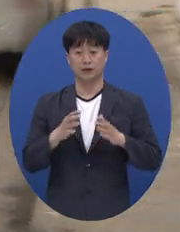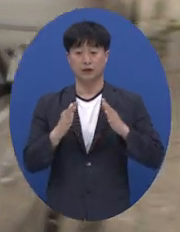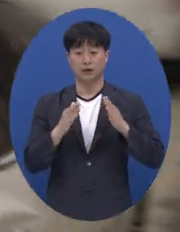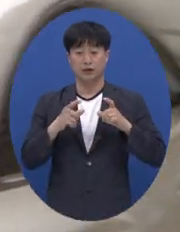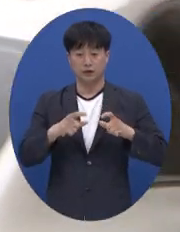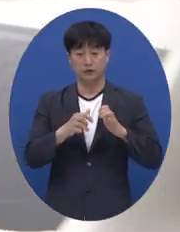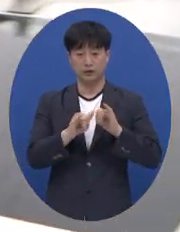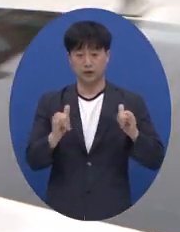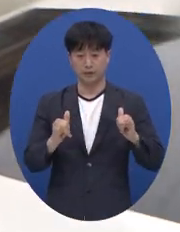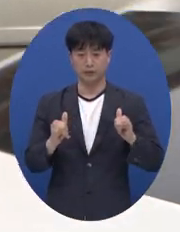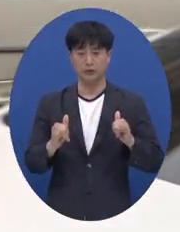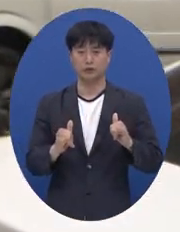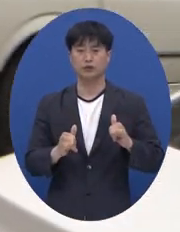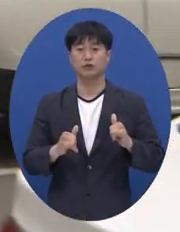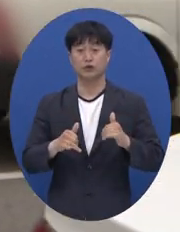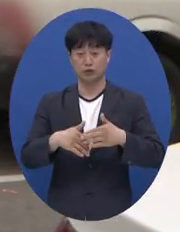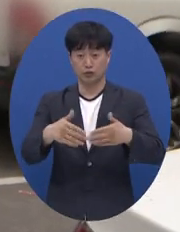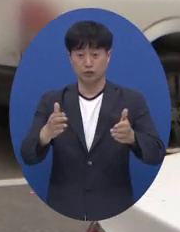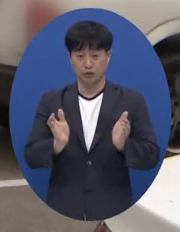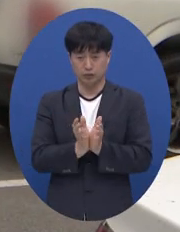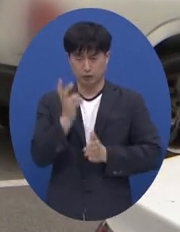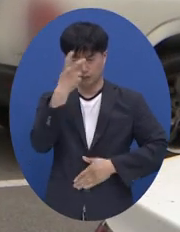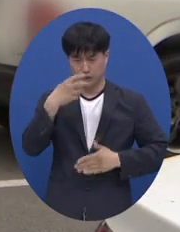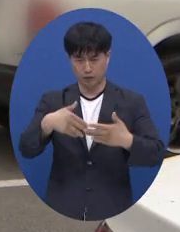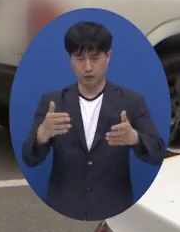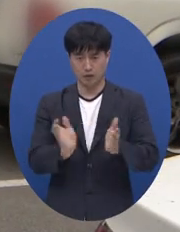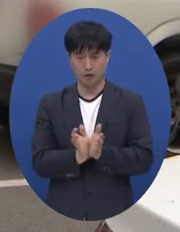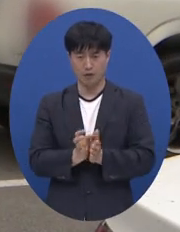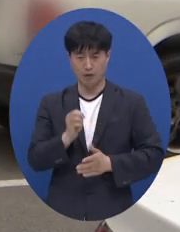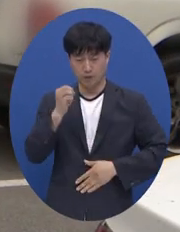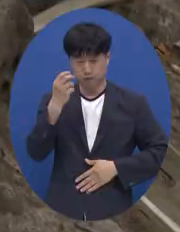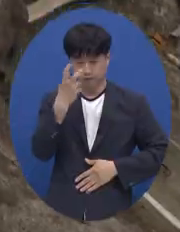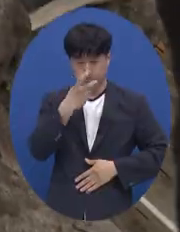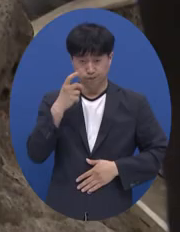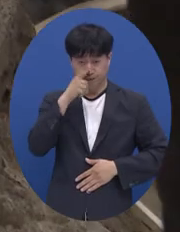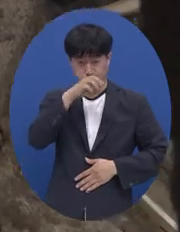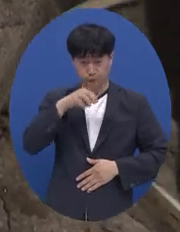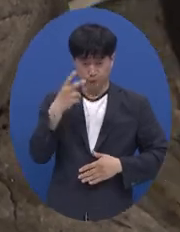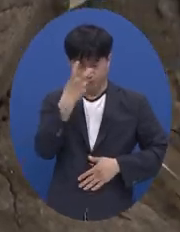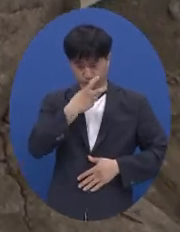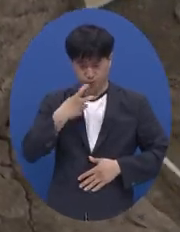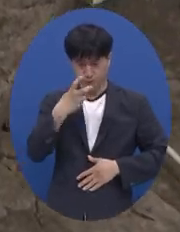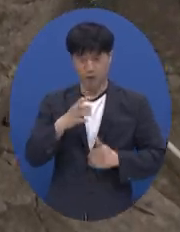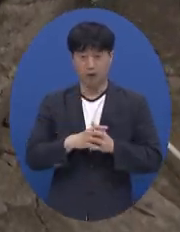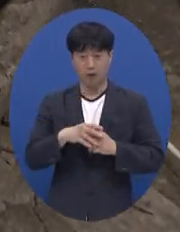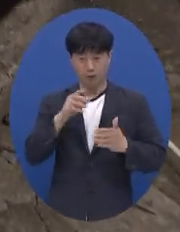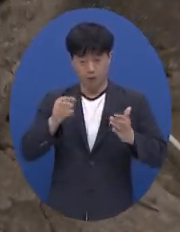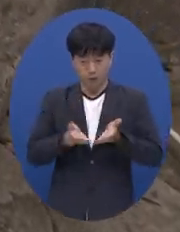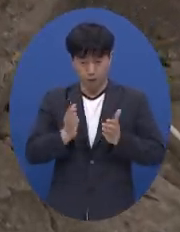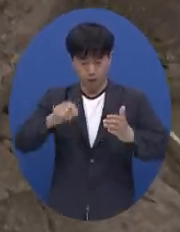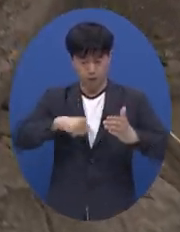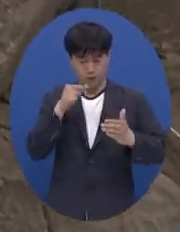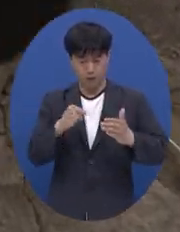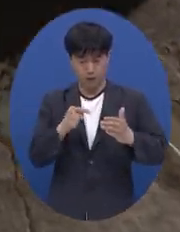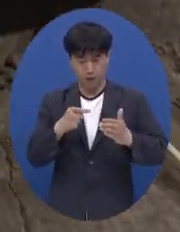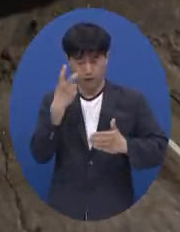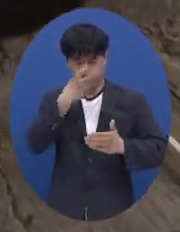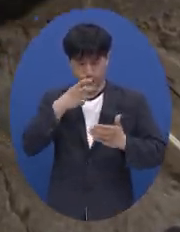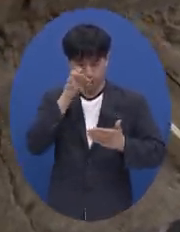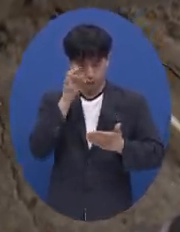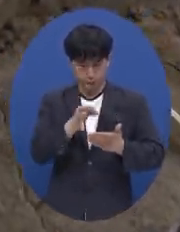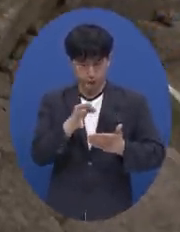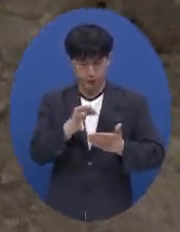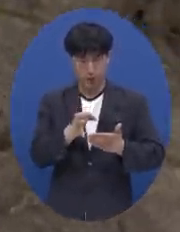주민들로 이뤄진 무단 투기 감시반이 마구잡이로 버려진 쓰레기를 살핍니다. 봉투 안을 들여다보니 분리 배출해야 하는